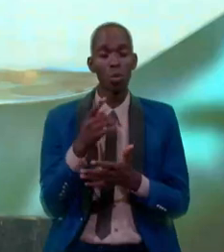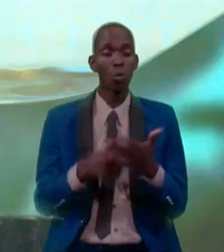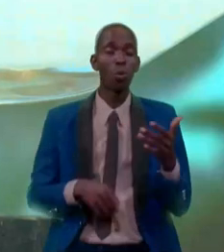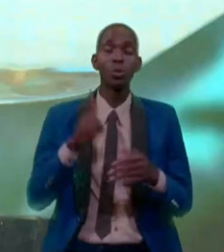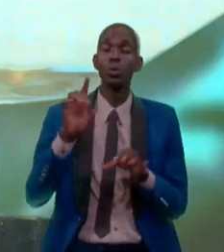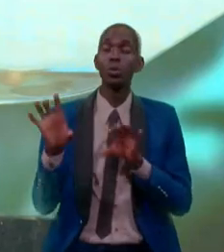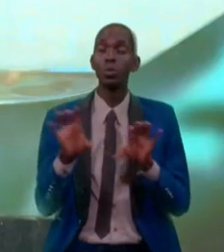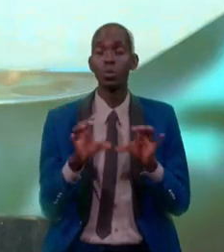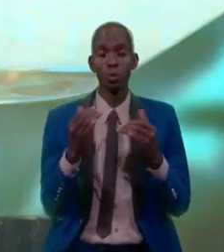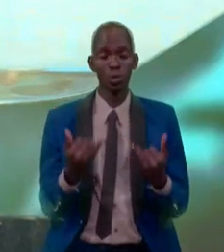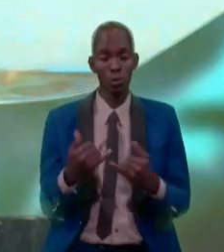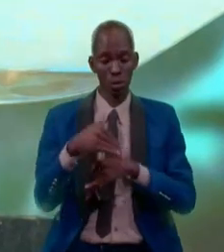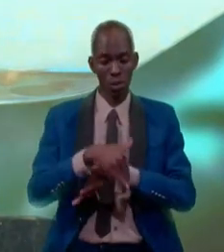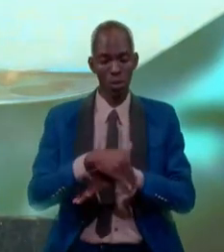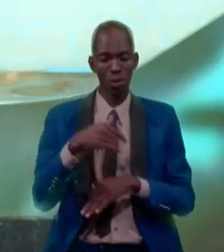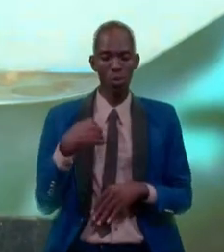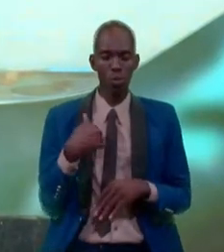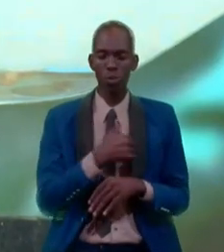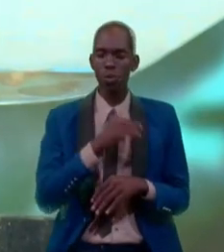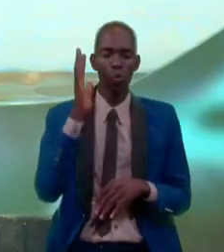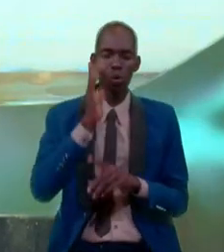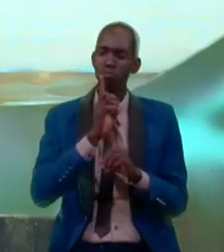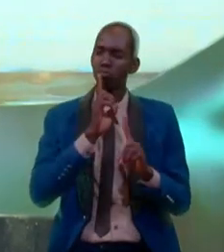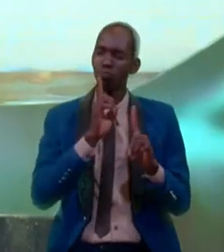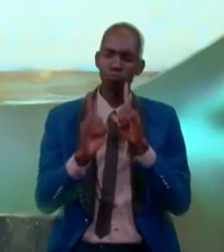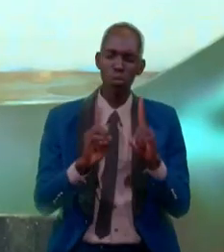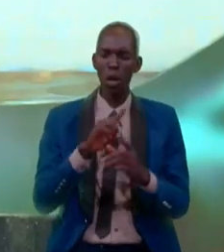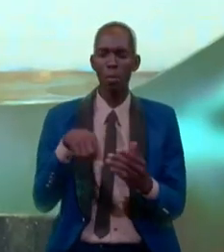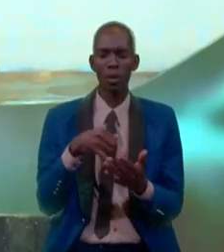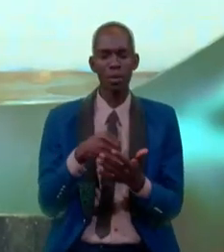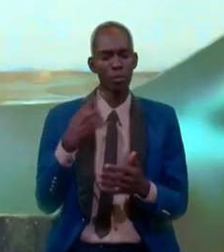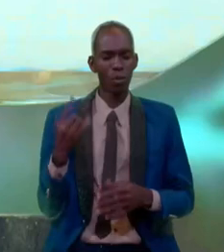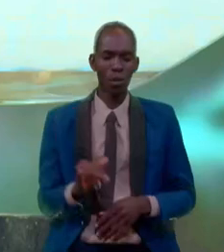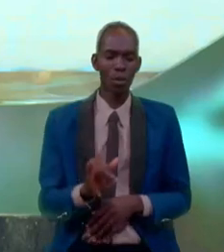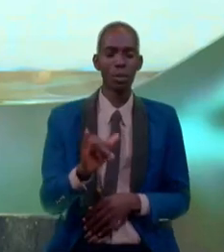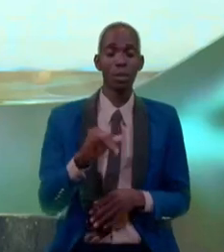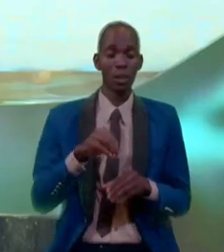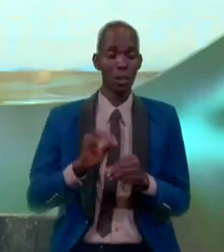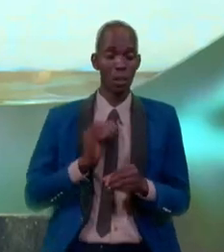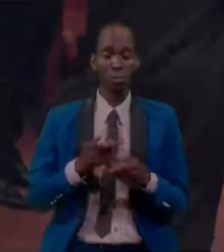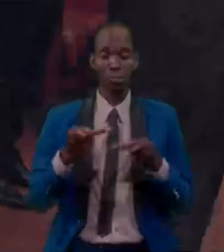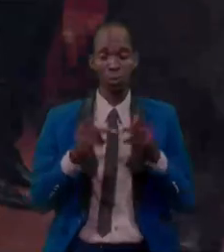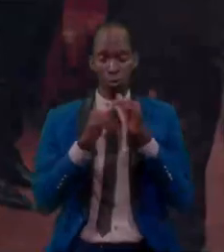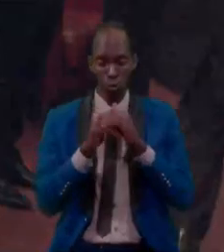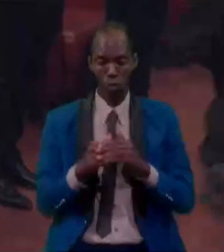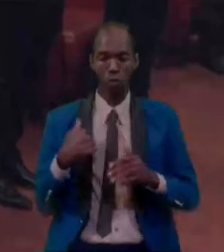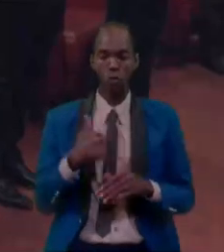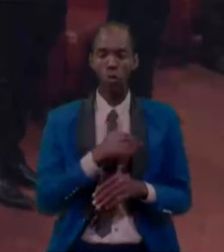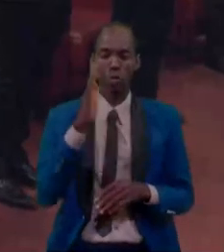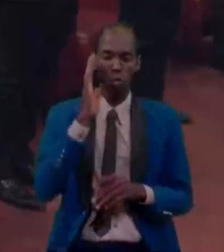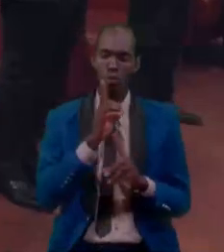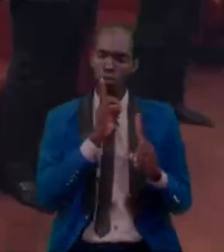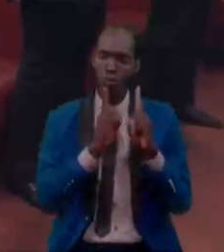Ce que tu feras ce soir, nous en parlerons pour un long moment. Nous en parlerons dans nos